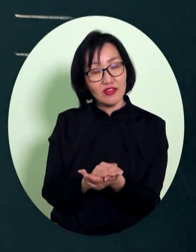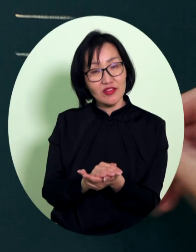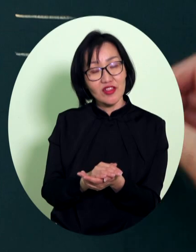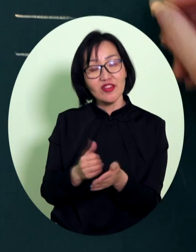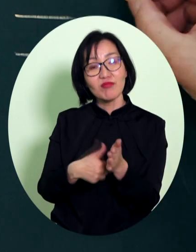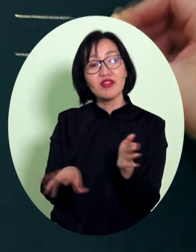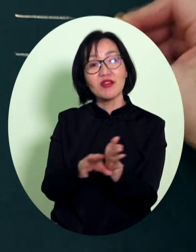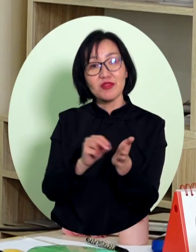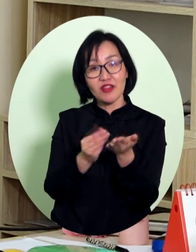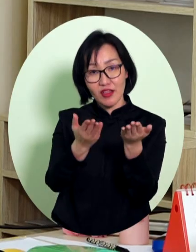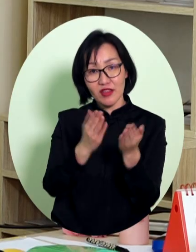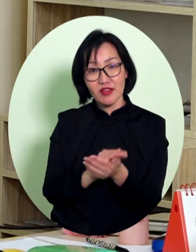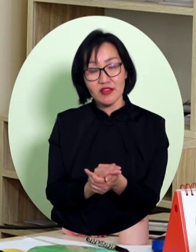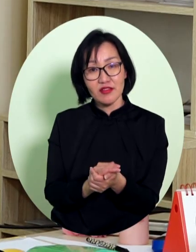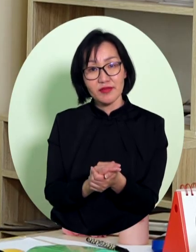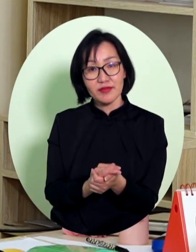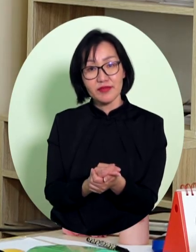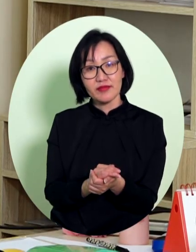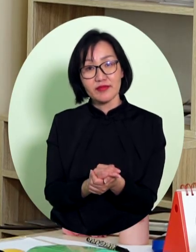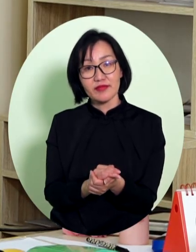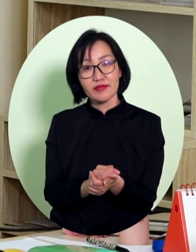2:1. Дэвтэртээ бичээрэй.